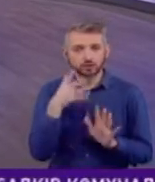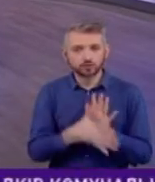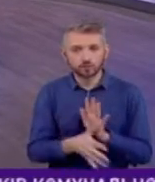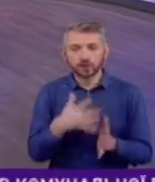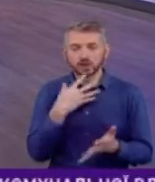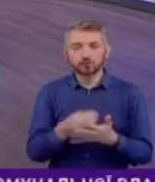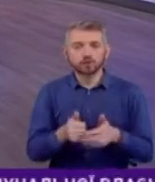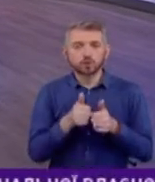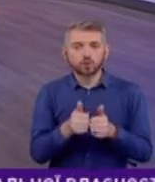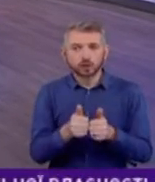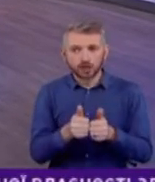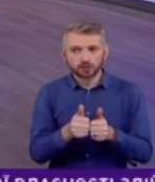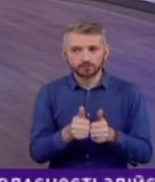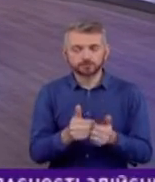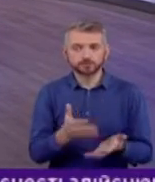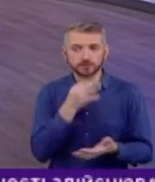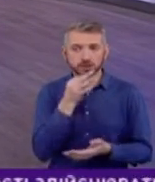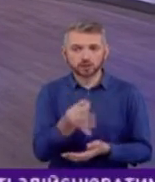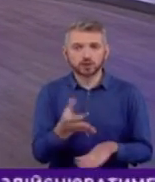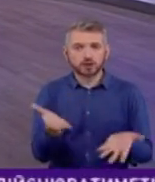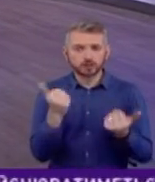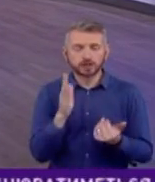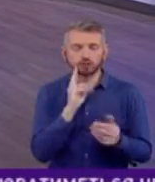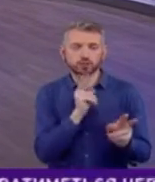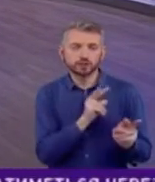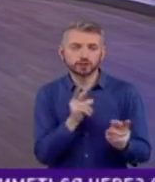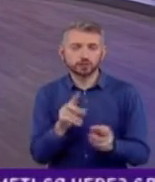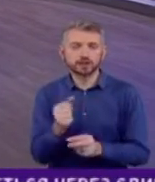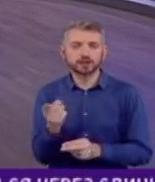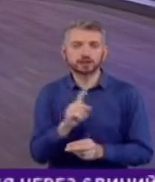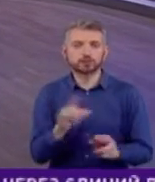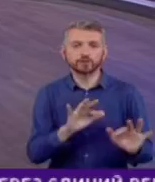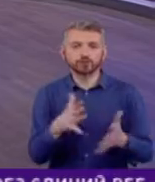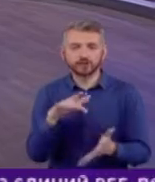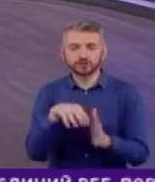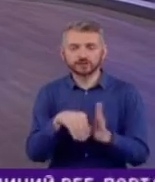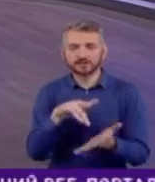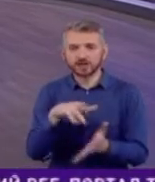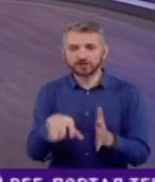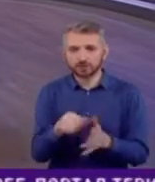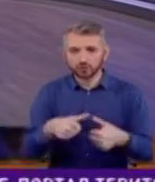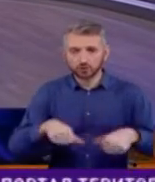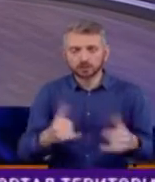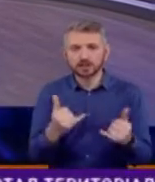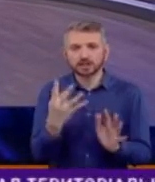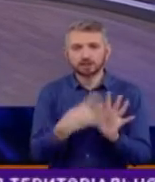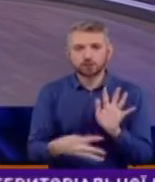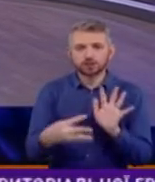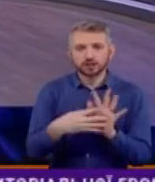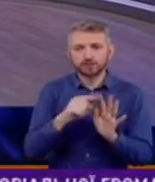своїм колегам випусковим нашим скажу, давайте будемо слідкувати за тим, що відбувається в Центральній виборчій комісії, зараз